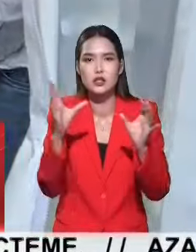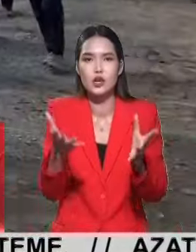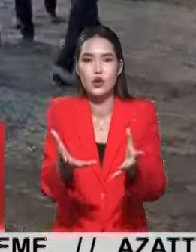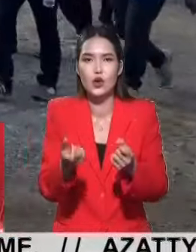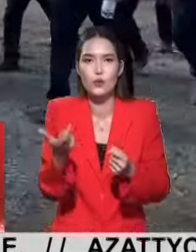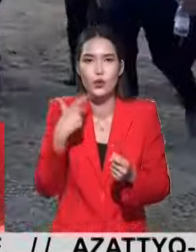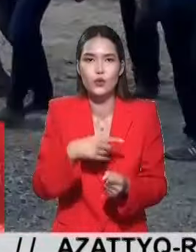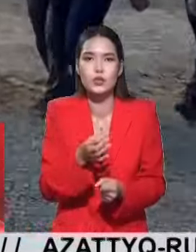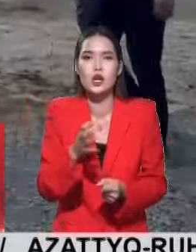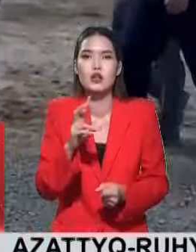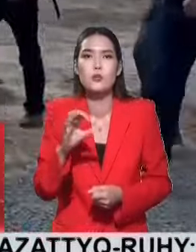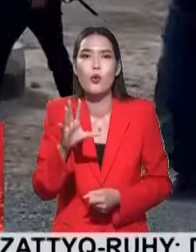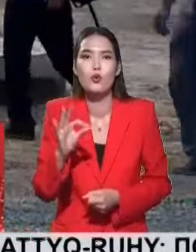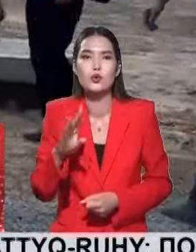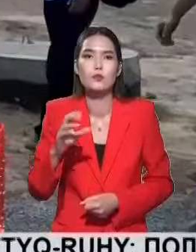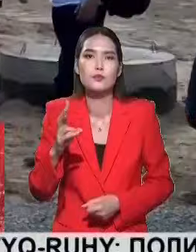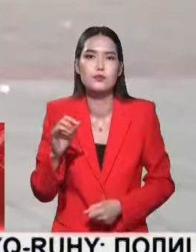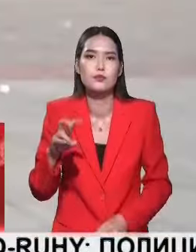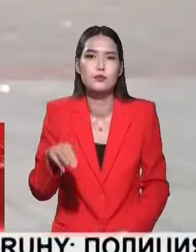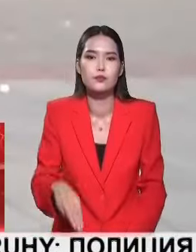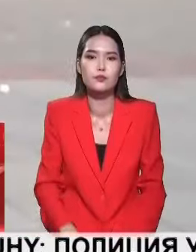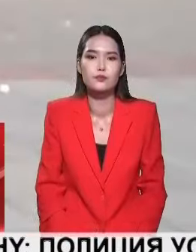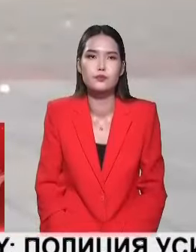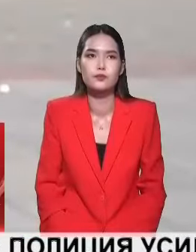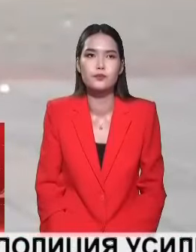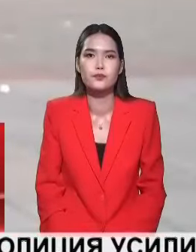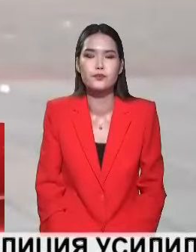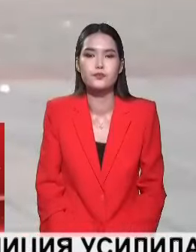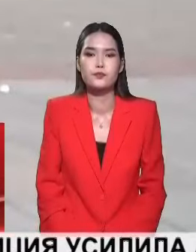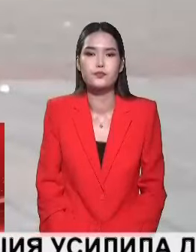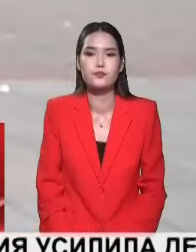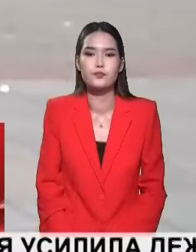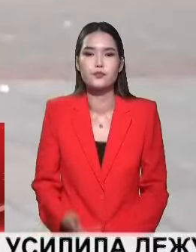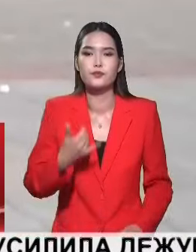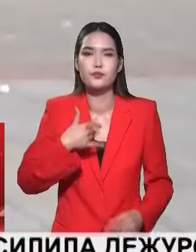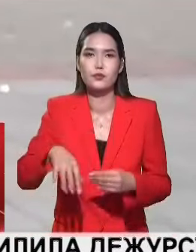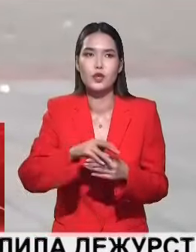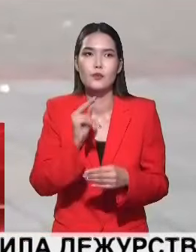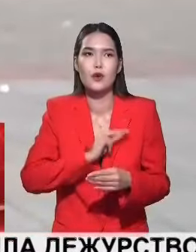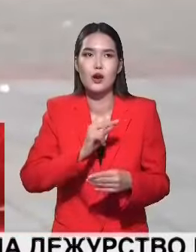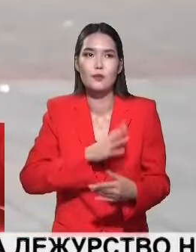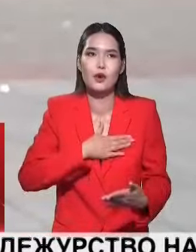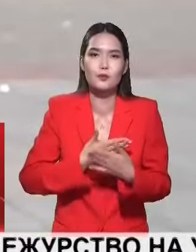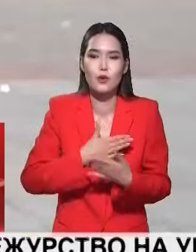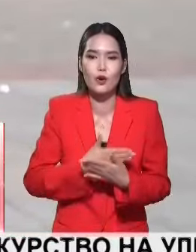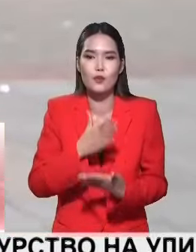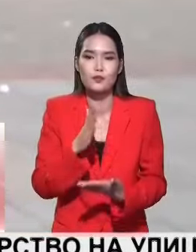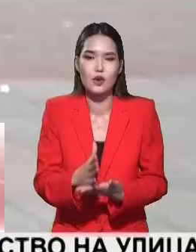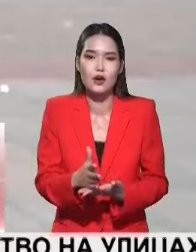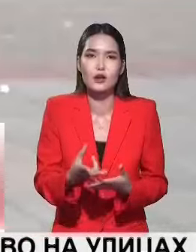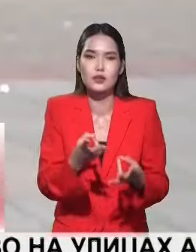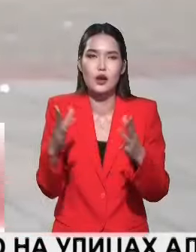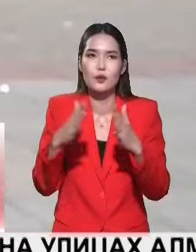себя спонсоры и меценаты. В Кабдинском районе работы ведутся активно. Уже в августе они сдадут 135